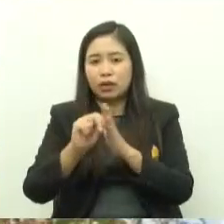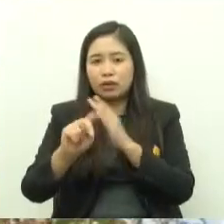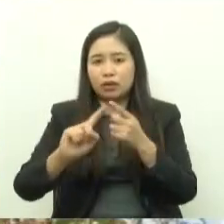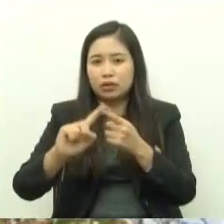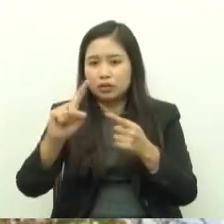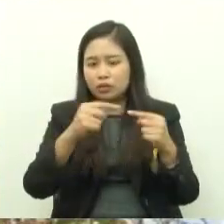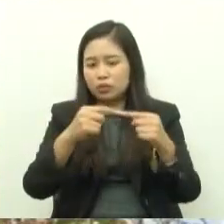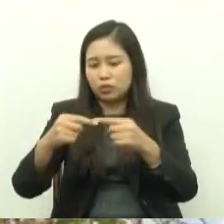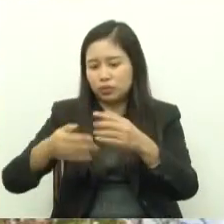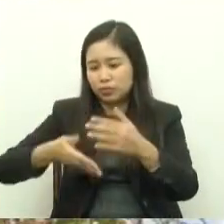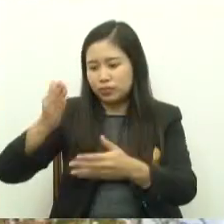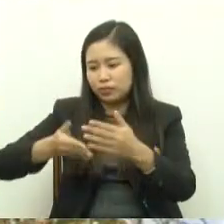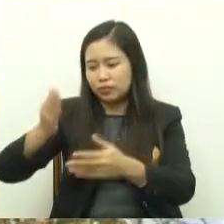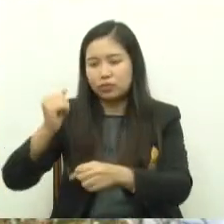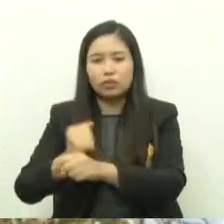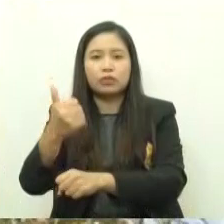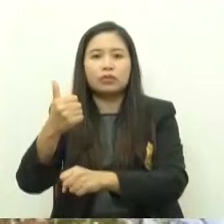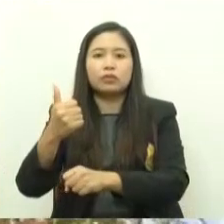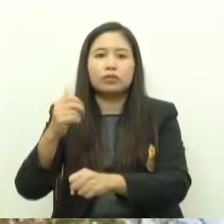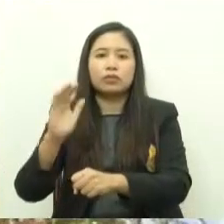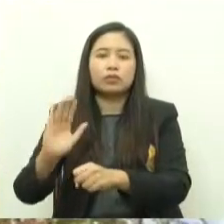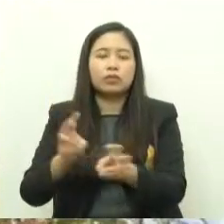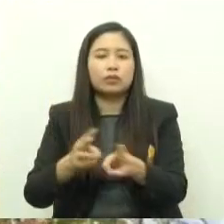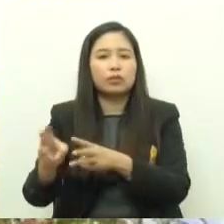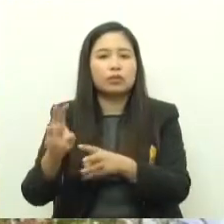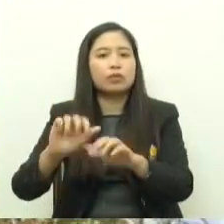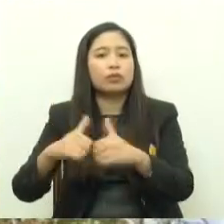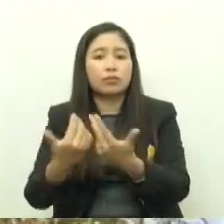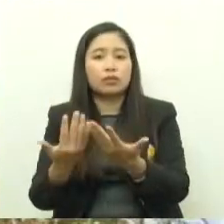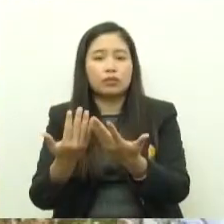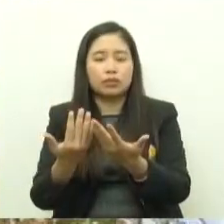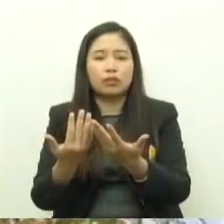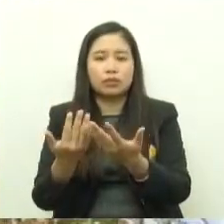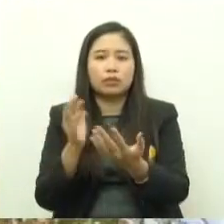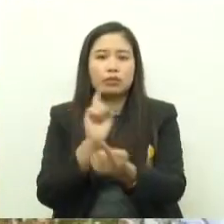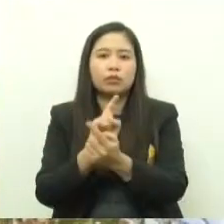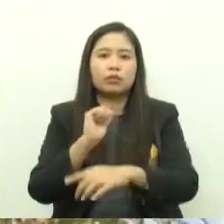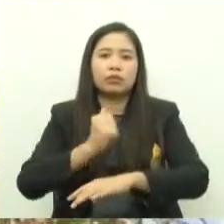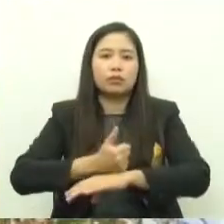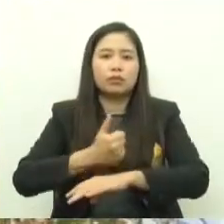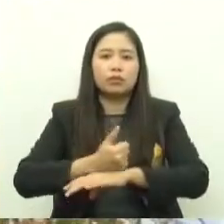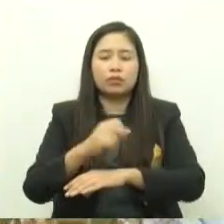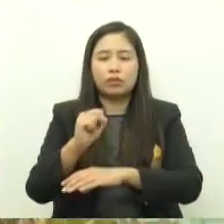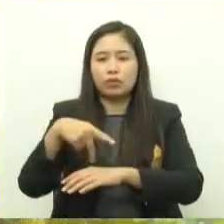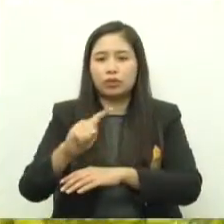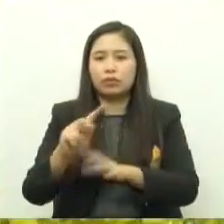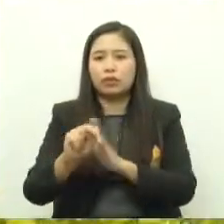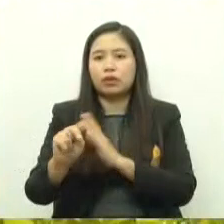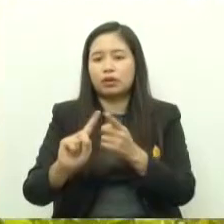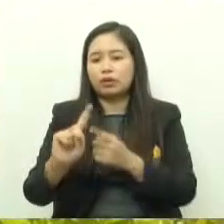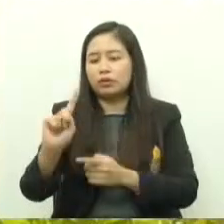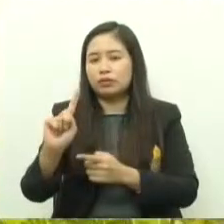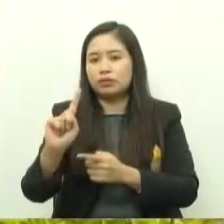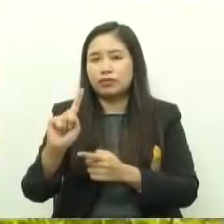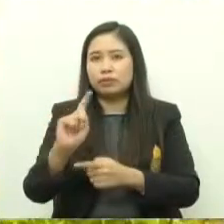สำเร็จของเขตนั้นมีวิธีการดำเนินการอย่างไรขอเรียนเชิญท่านพรุ่งหน้าาที่สขอเรียนเชิญครับค่ะเรียนท่าน